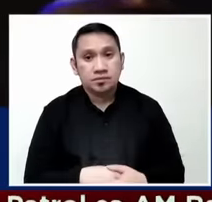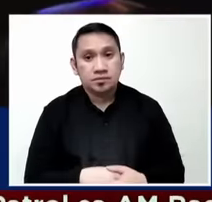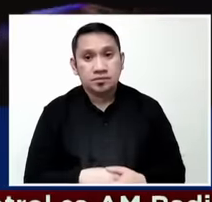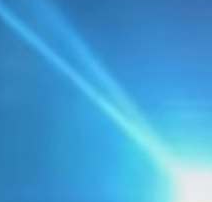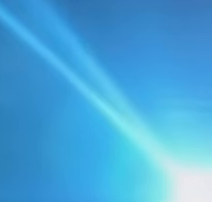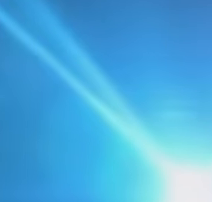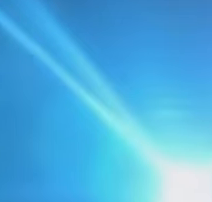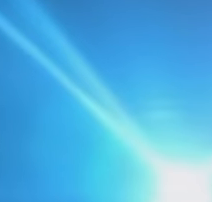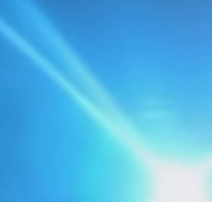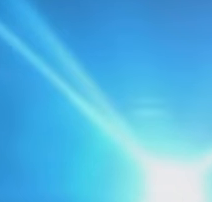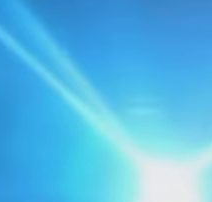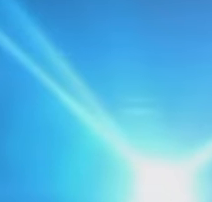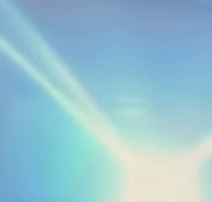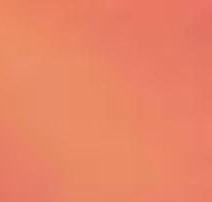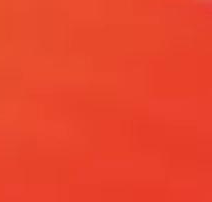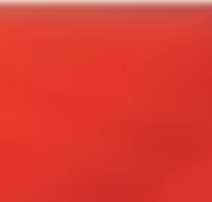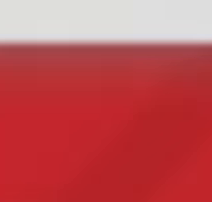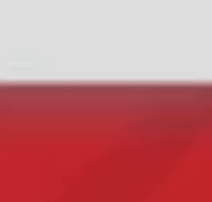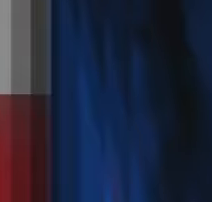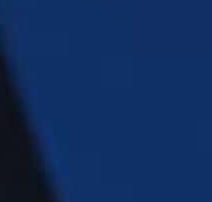News.